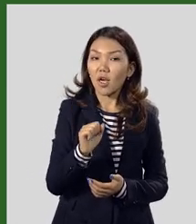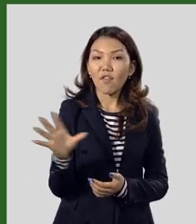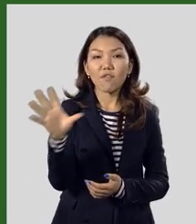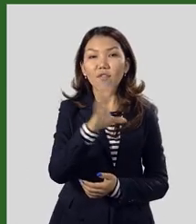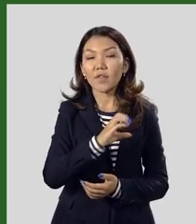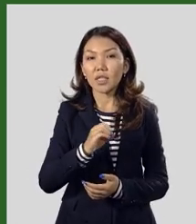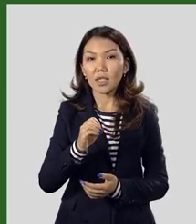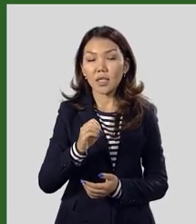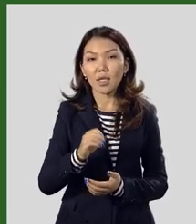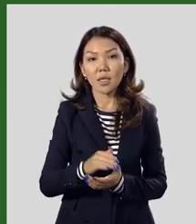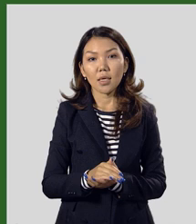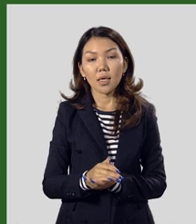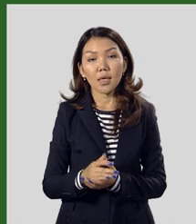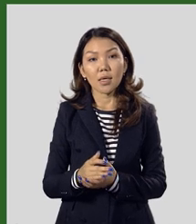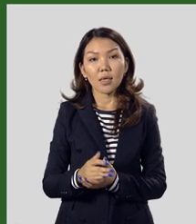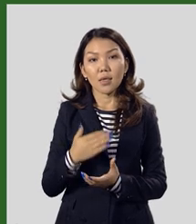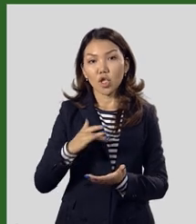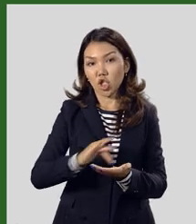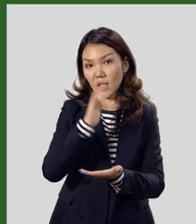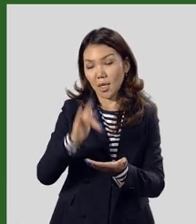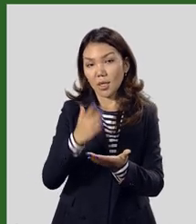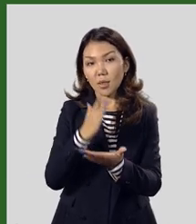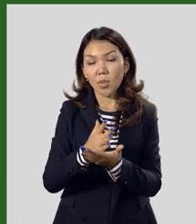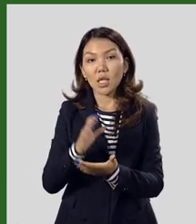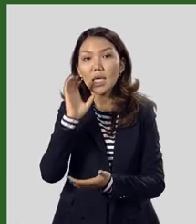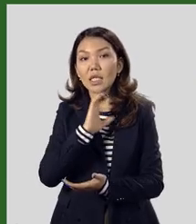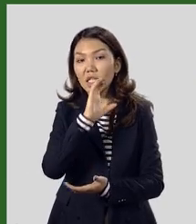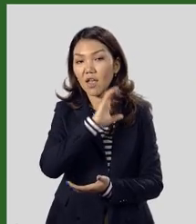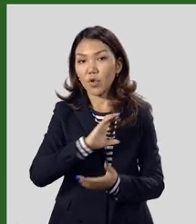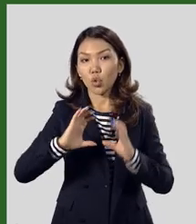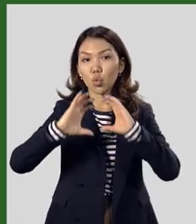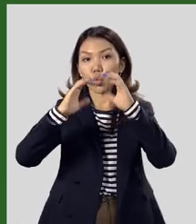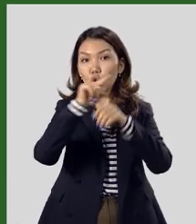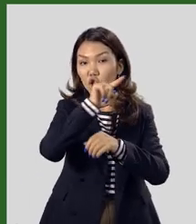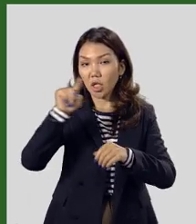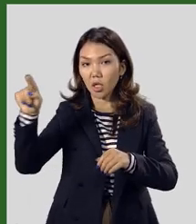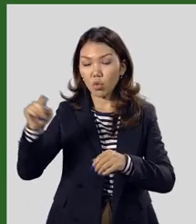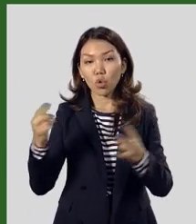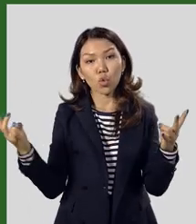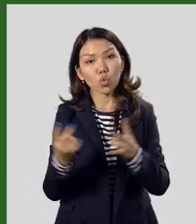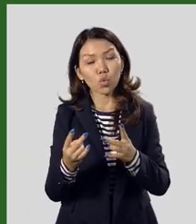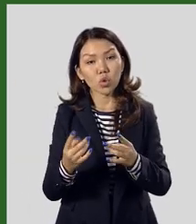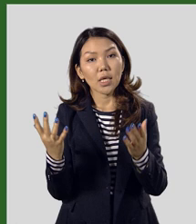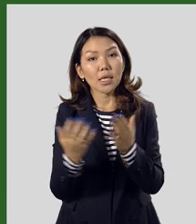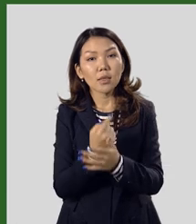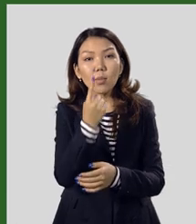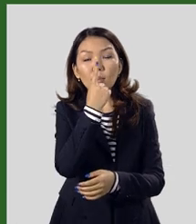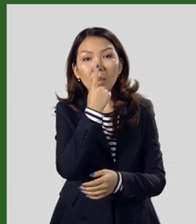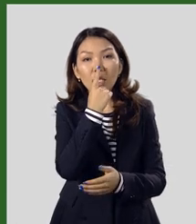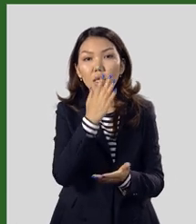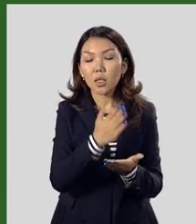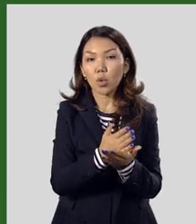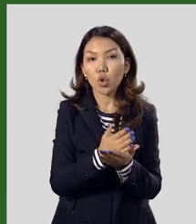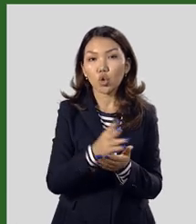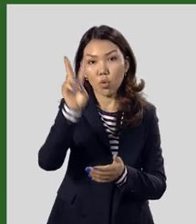стране имеют северную широту. Чтобы определить широту, надо найти близко расположенную